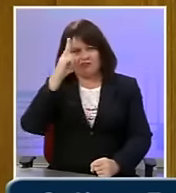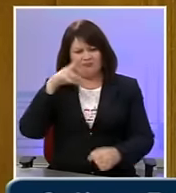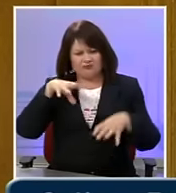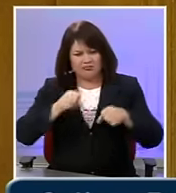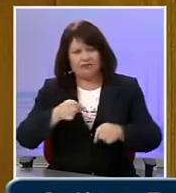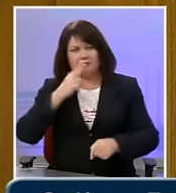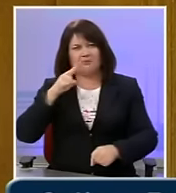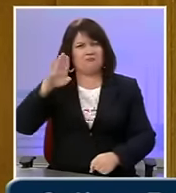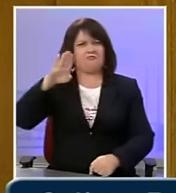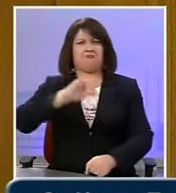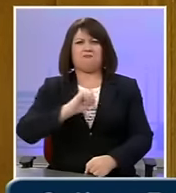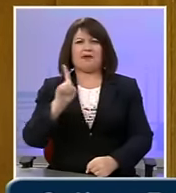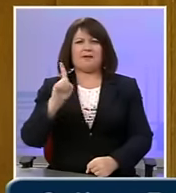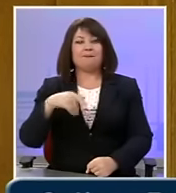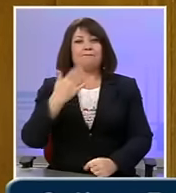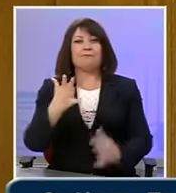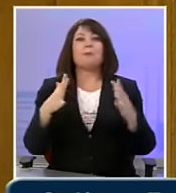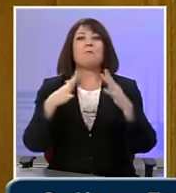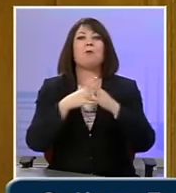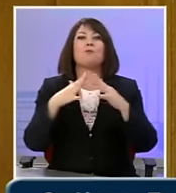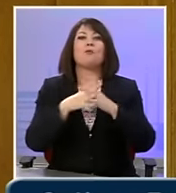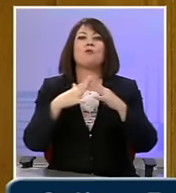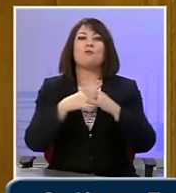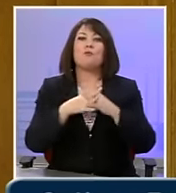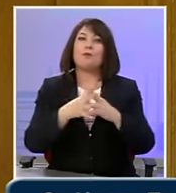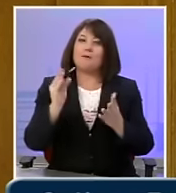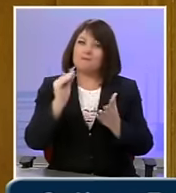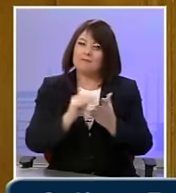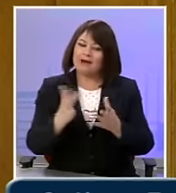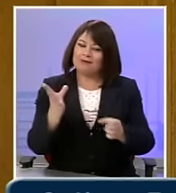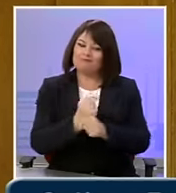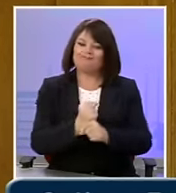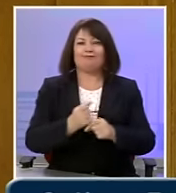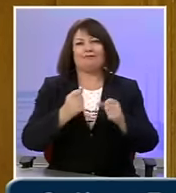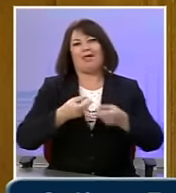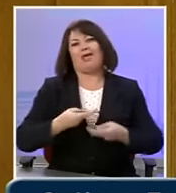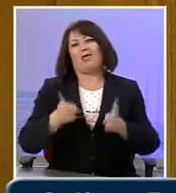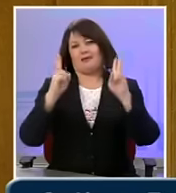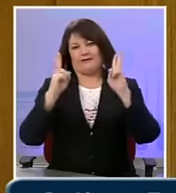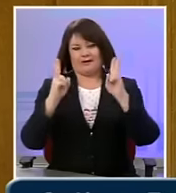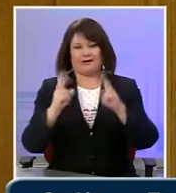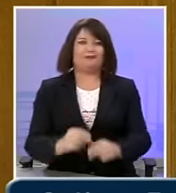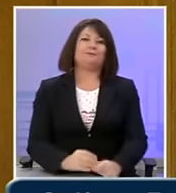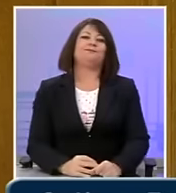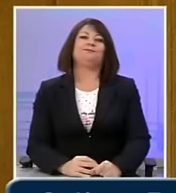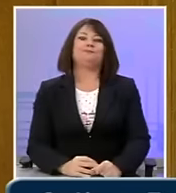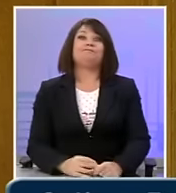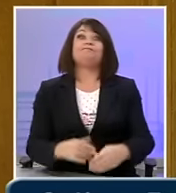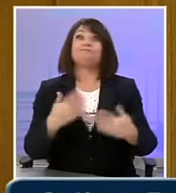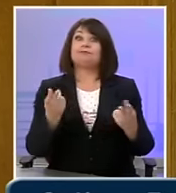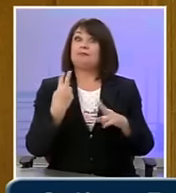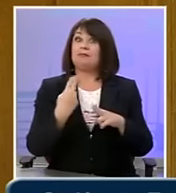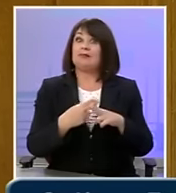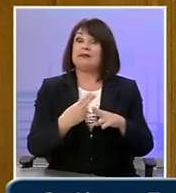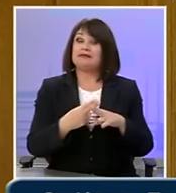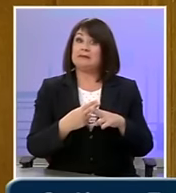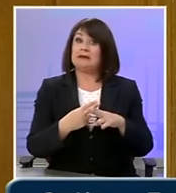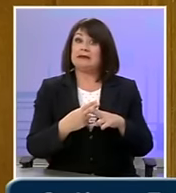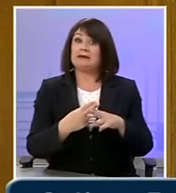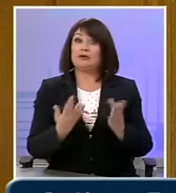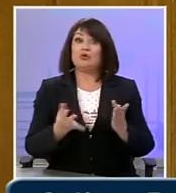και κατόπιν πολεμήσατε για να ξαναβρείτε την ελευθερία σας. Είναι λοιπόν πολύ σημαντικό το ότι